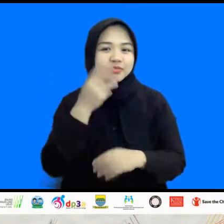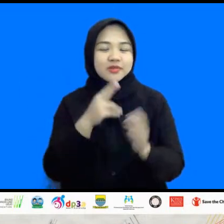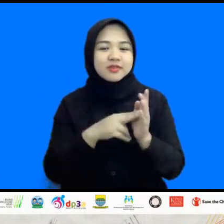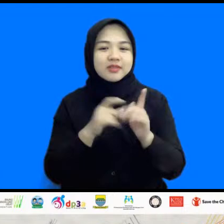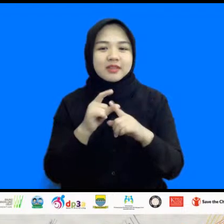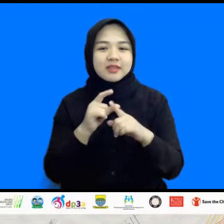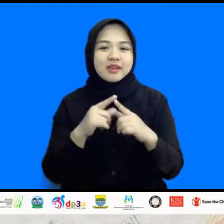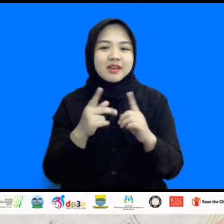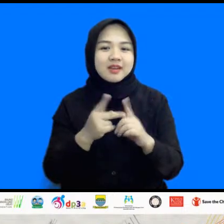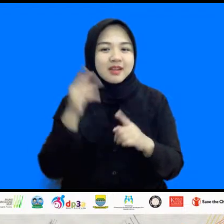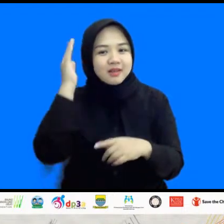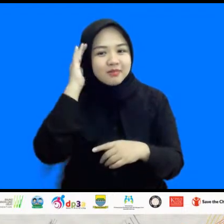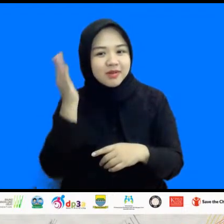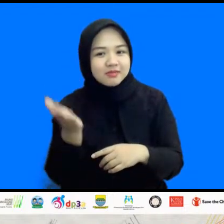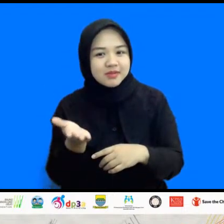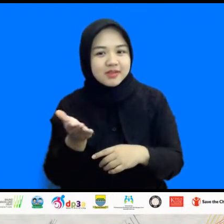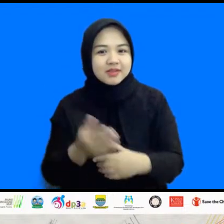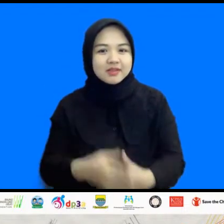Bun?